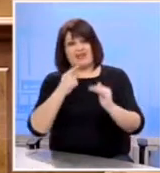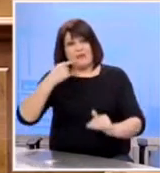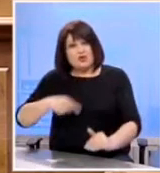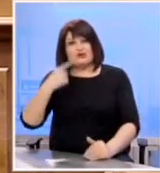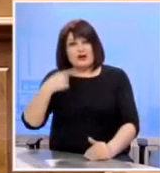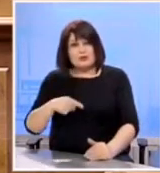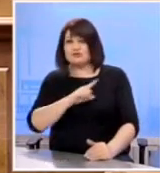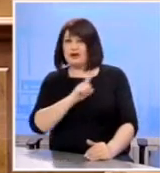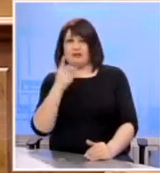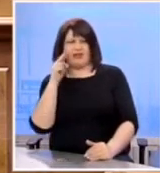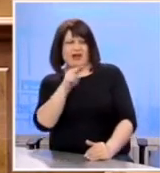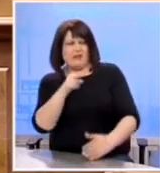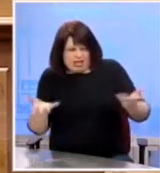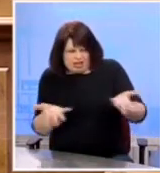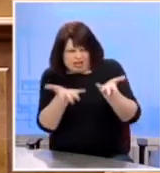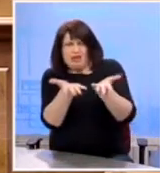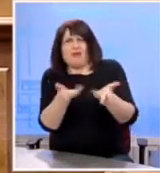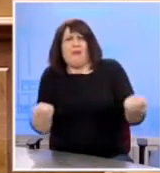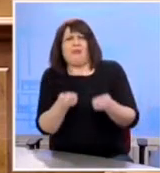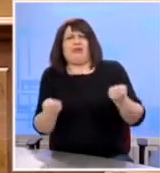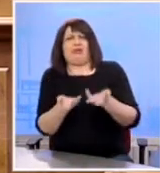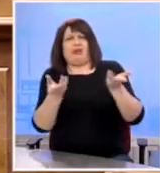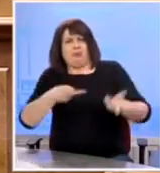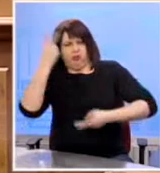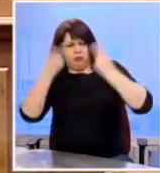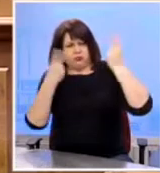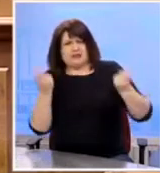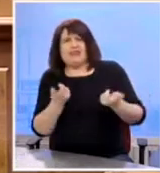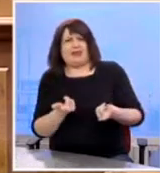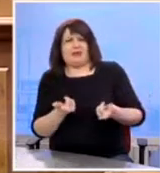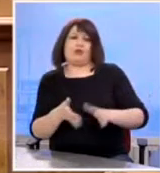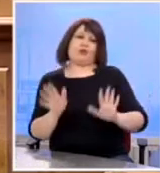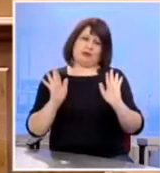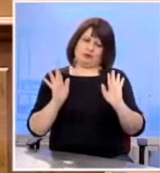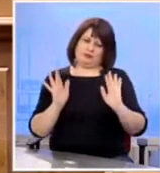τηλεθεατές μας με αυτόν τον τρόπο και από τα κόμματα της αντιπολίτευσης.